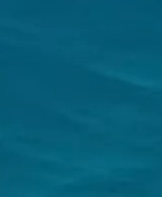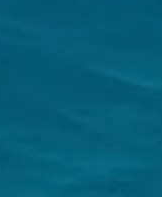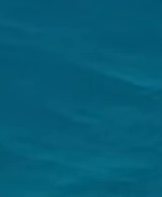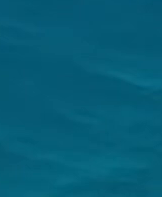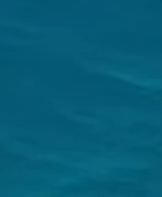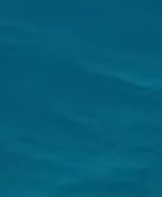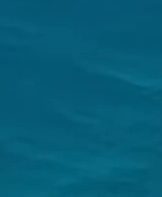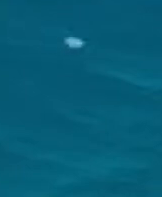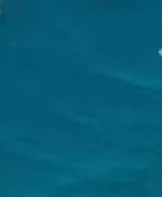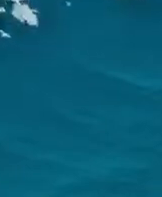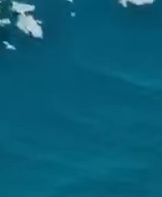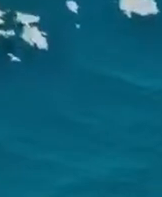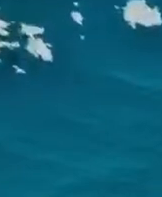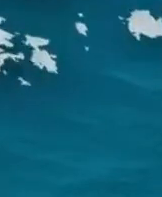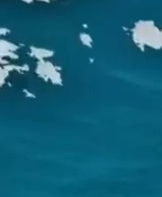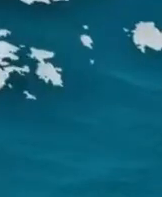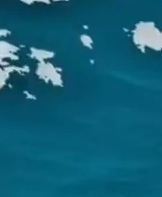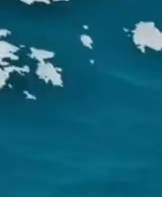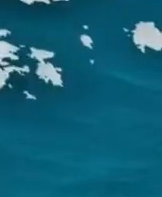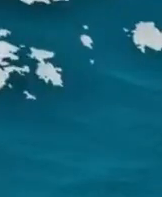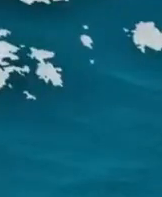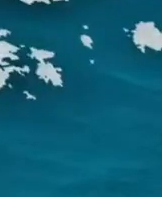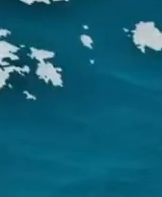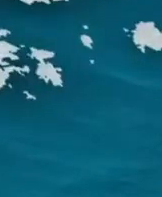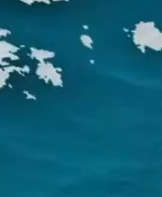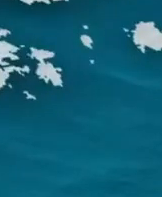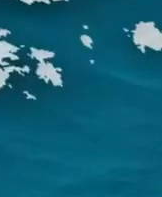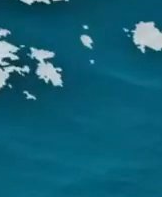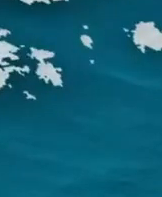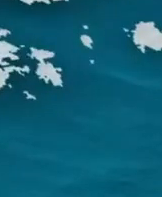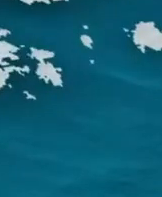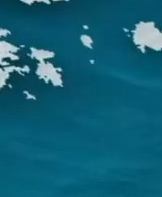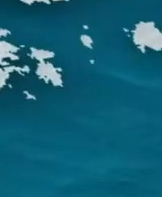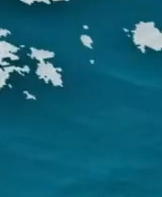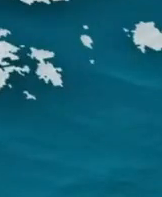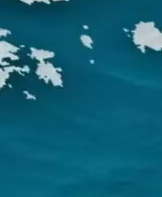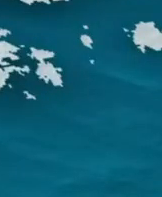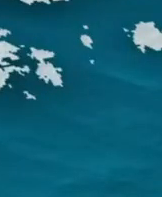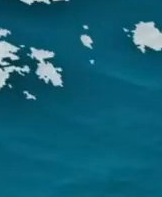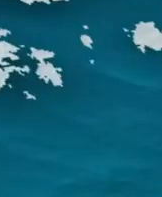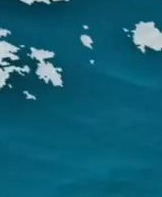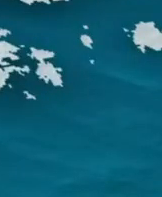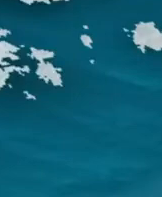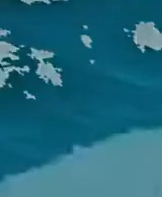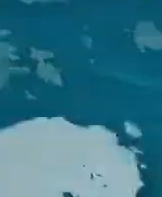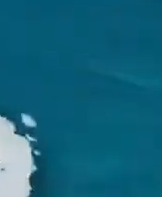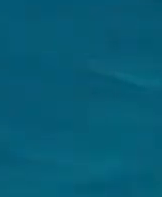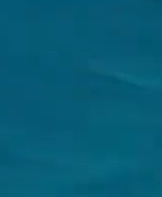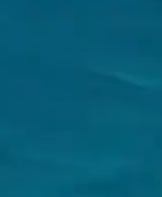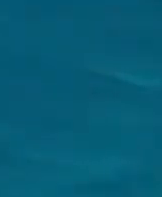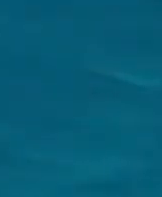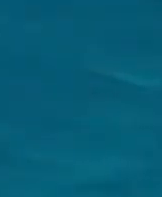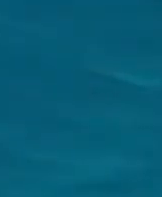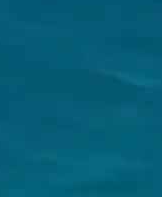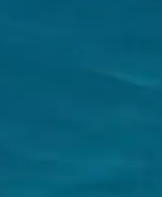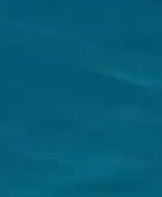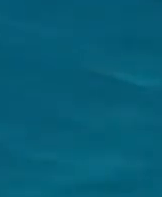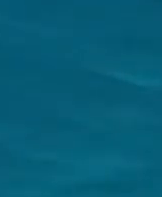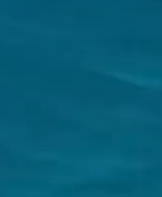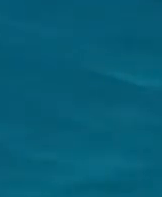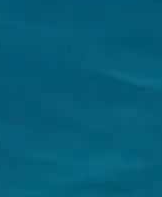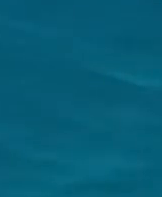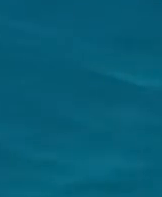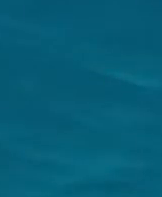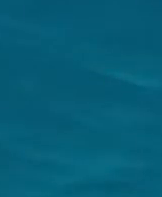오르겠고요. 신안을 비롯한 그 외 도서 지역은 10도에서 11도가 예상됩니다. 바다의 물결은 대체적으로